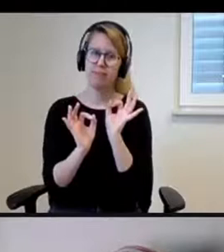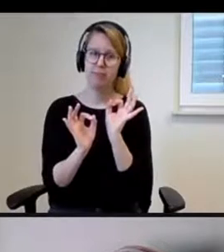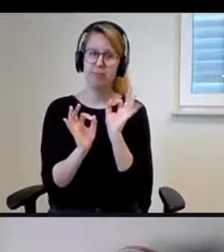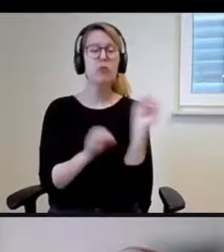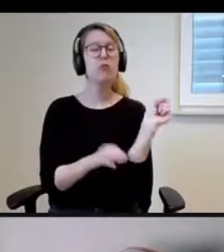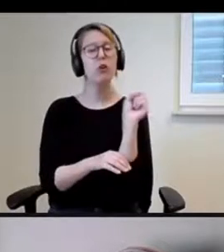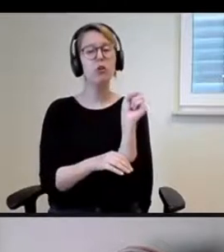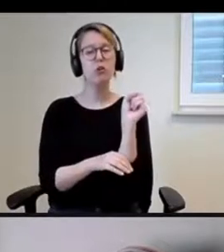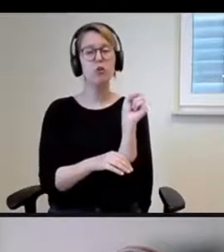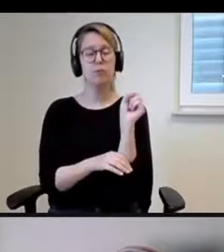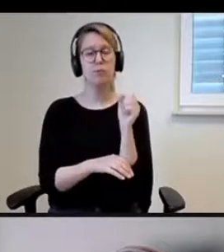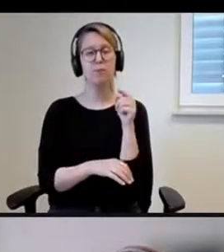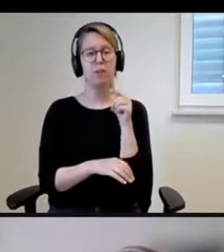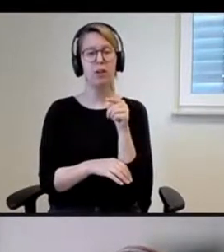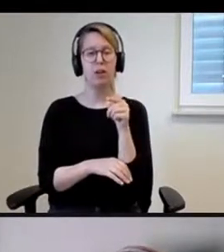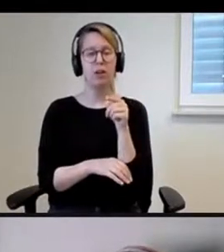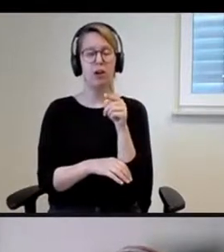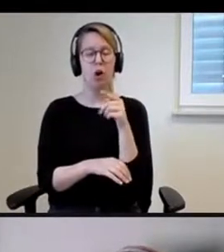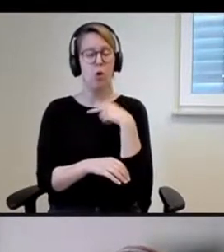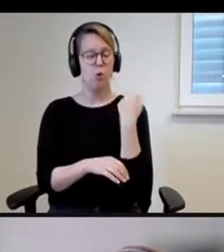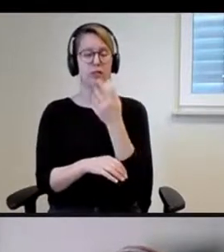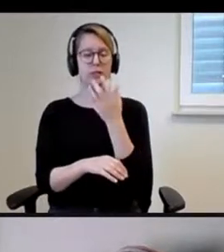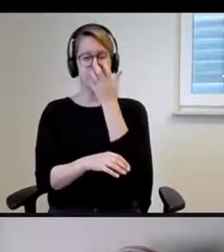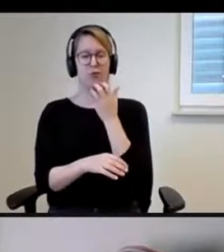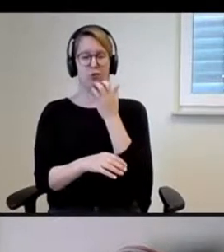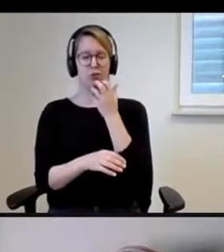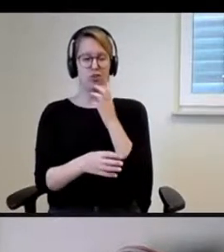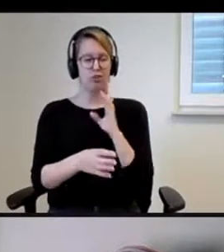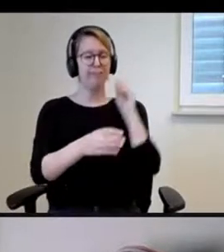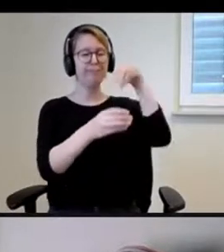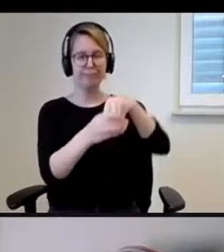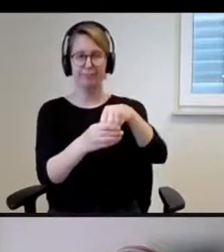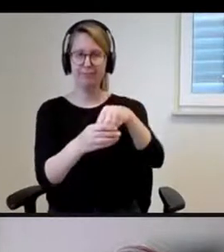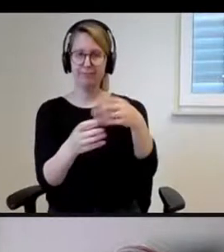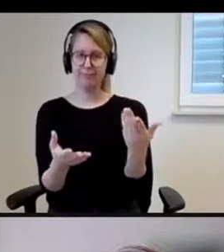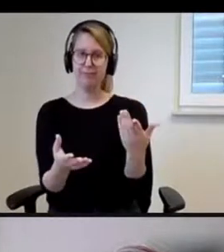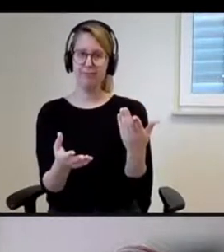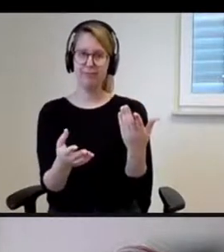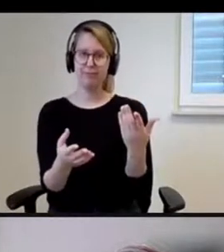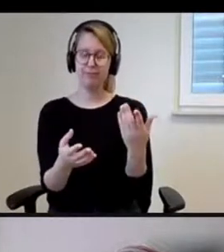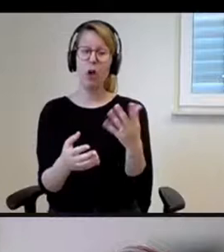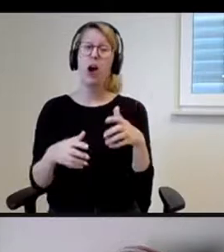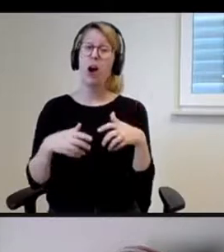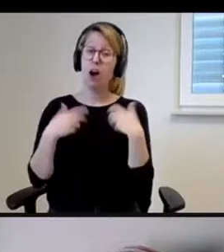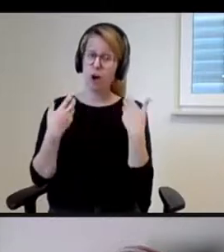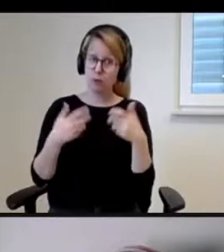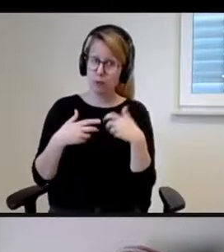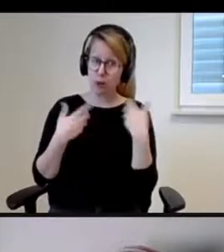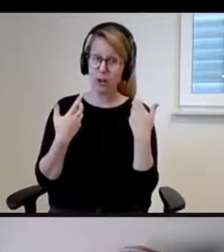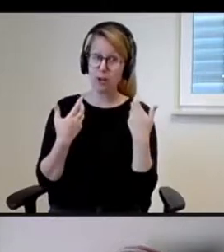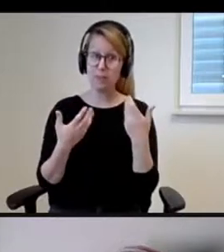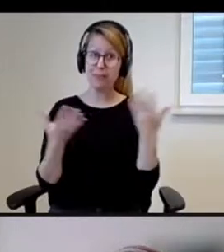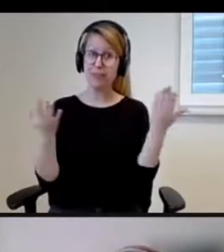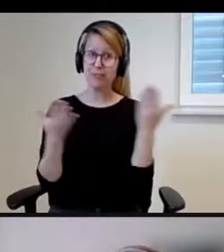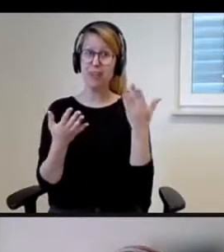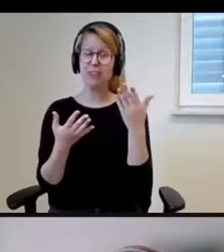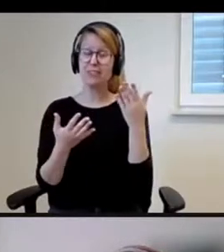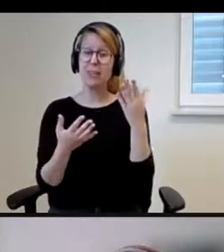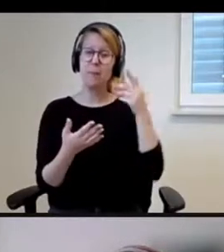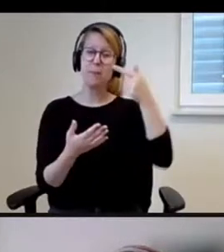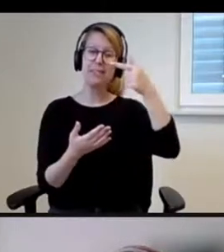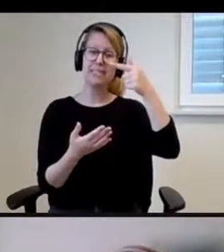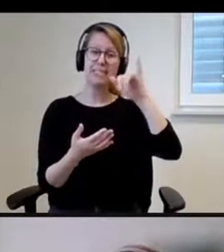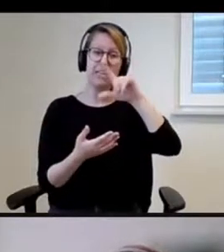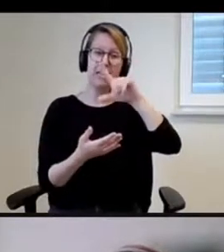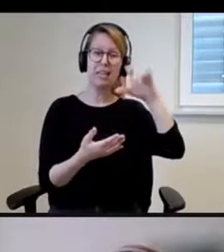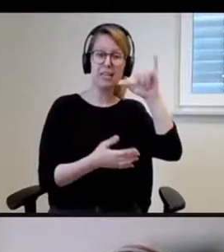beaucoup de nos doléances. Je suis aussi très content de travailler étroitement avec Tilly Metz sur ce dossier. Tilly, qui est d'ailleurs